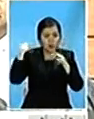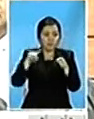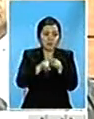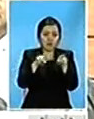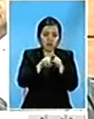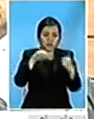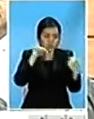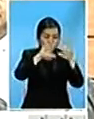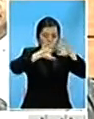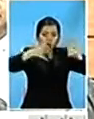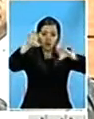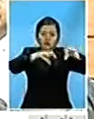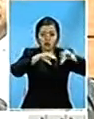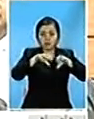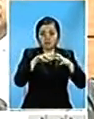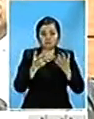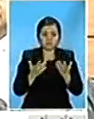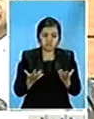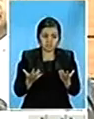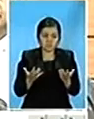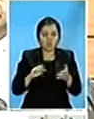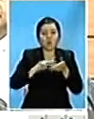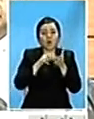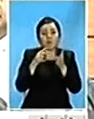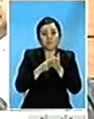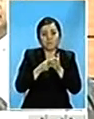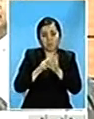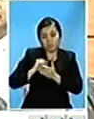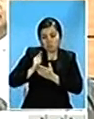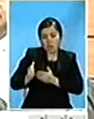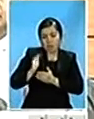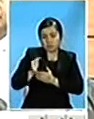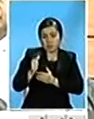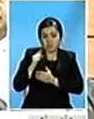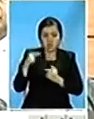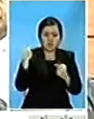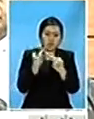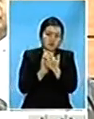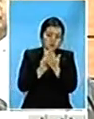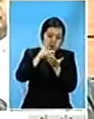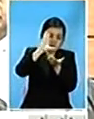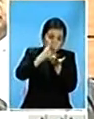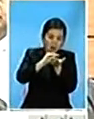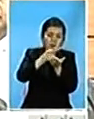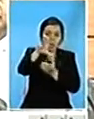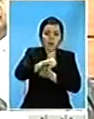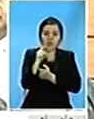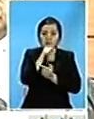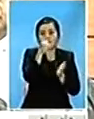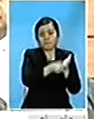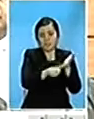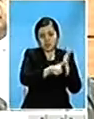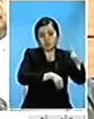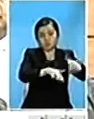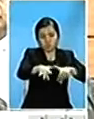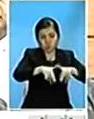ริหารจัดการของรัฐบาลซึ่งสิ้นเปลืองงบประมาณและเป็นภาระต่อพี่น้องประชาชนผู้เป็นผู้เสียภาษีซ้ำแล้ว